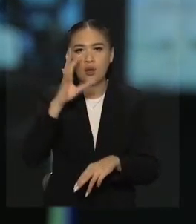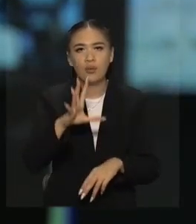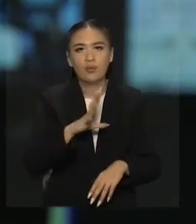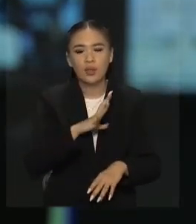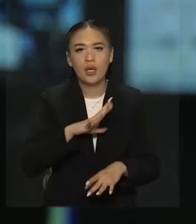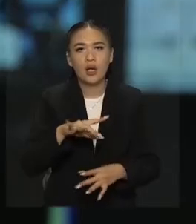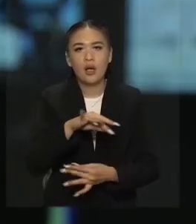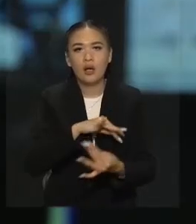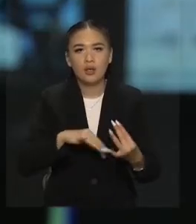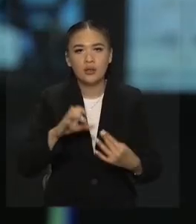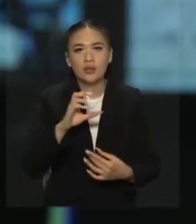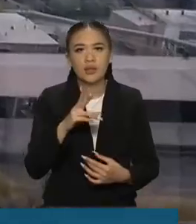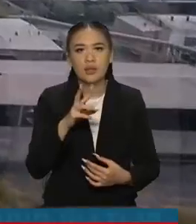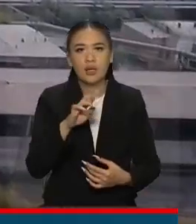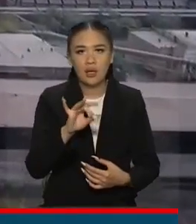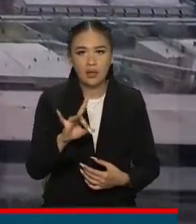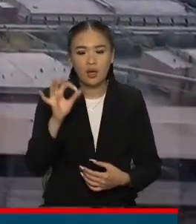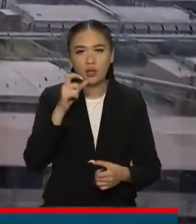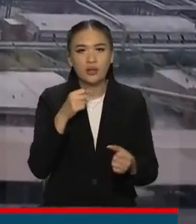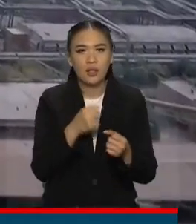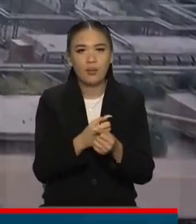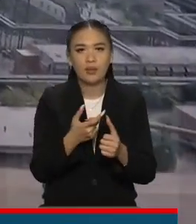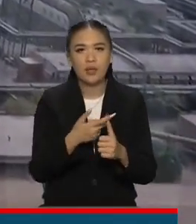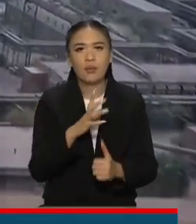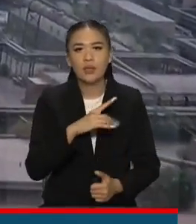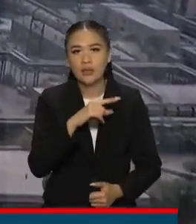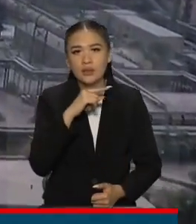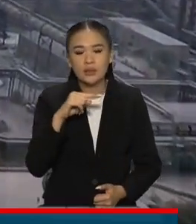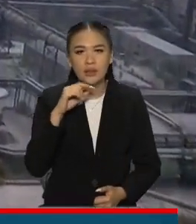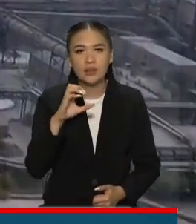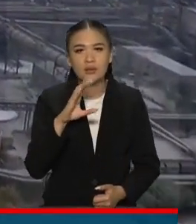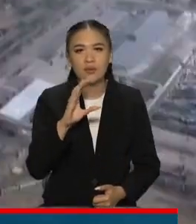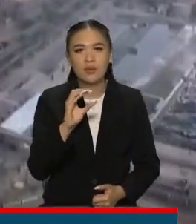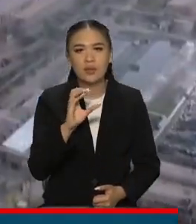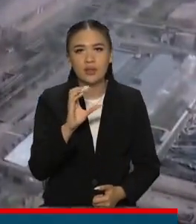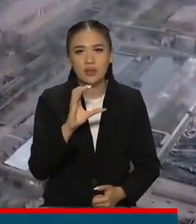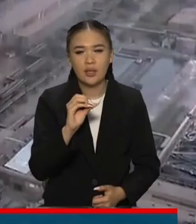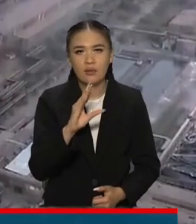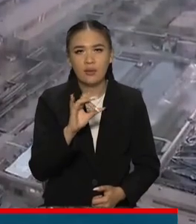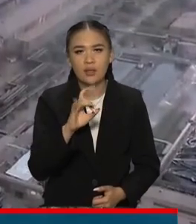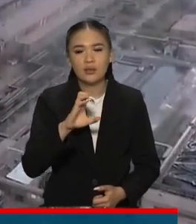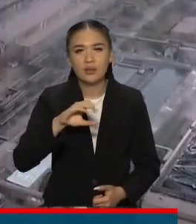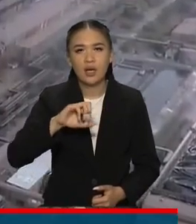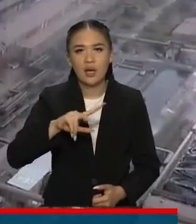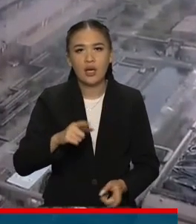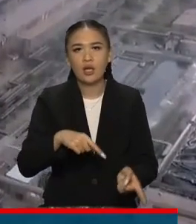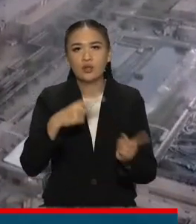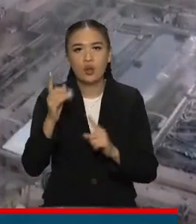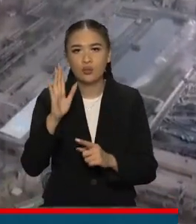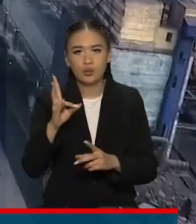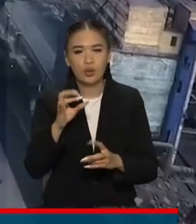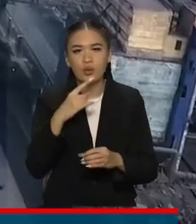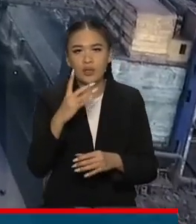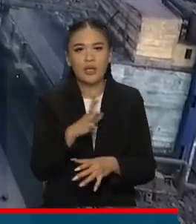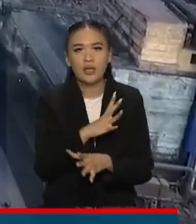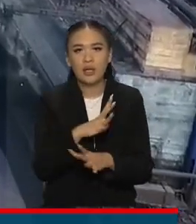берді. Роман Скляр апатпен аты шыққан кәсіпорынның Ресейдің Северсталь компаниясына өтуі мүмкін деген ақпаратты жоққа шығарды.